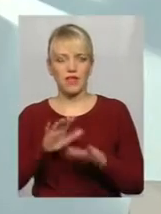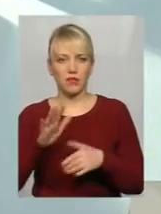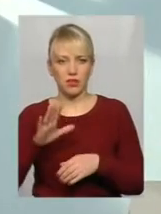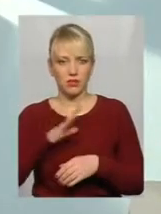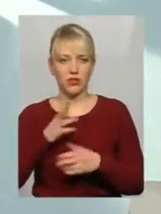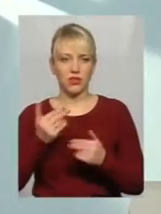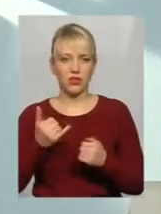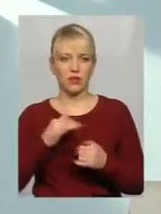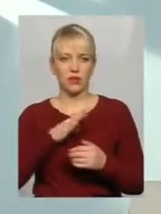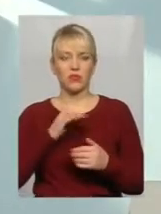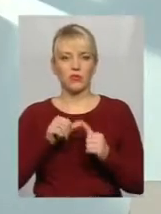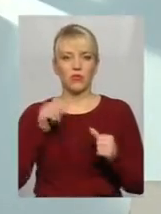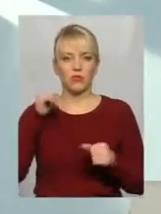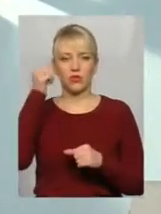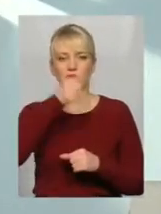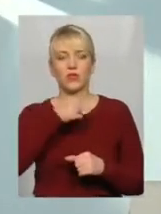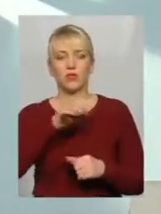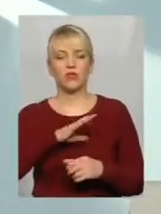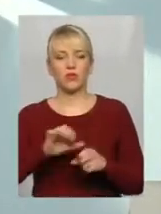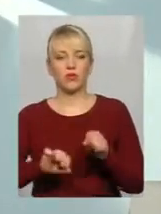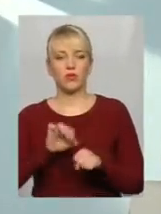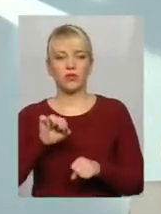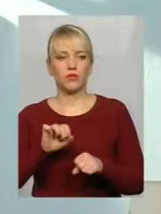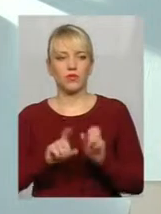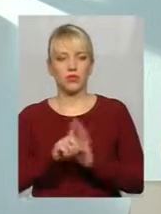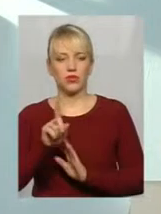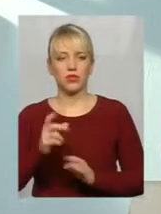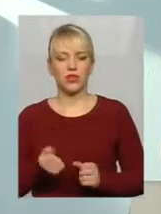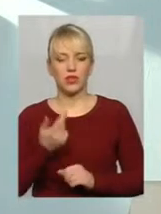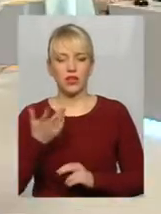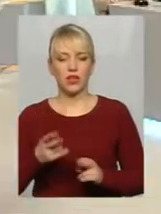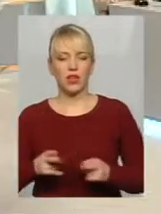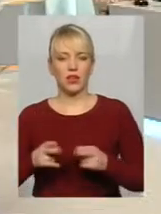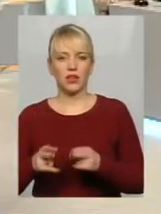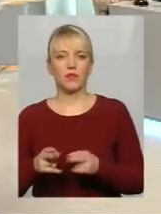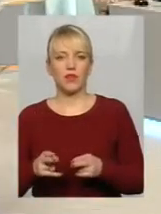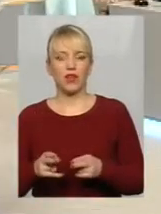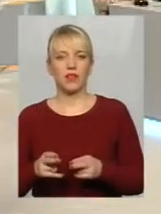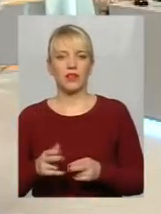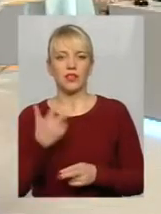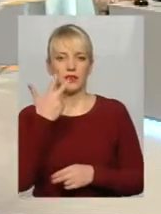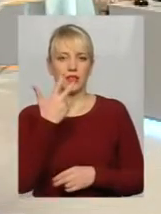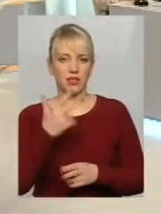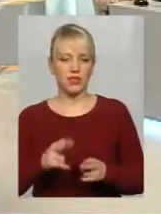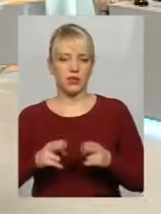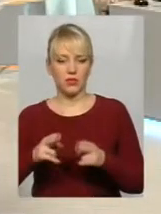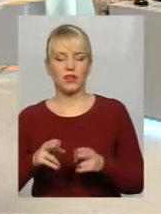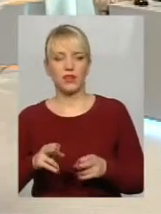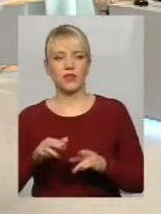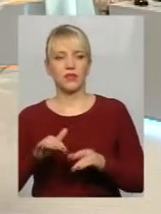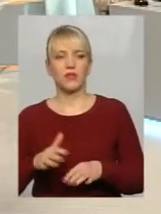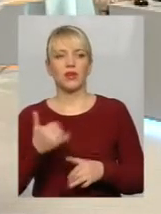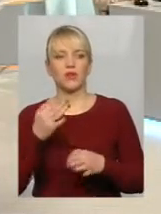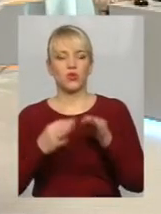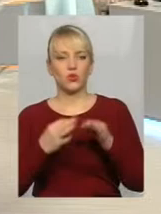нас за прошлий рік, було порушено 3 кримінальних справи. Тобто 3 кримінальних справи і вже судом вони вирішені чи ще? Так,